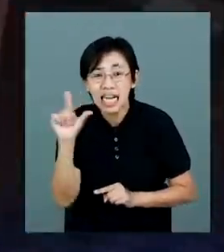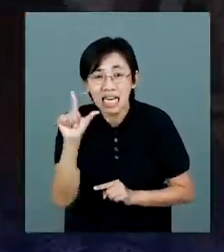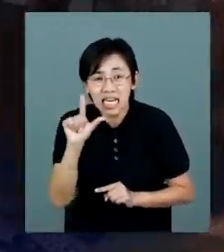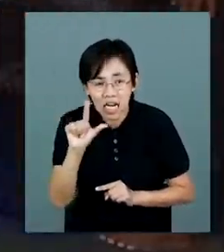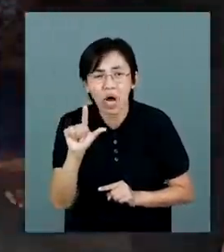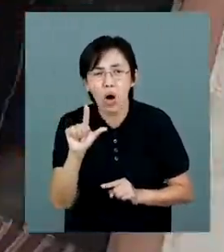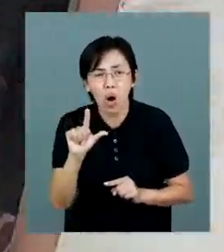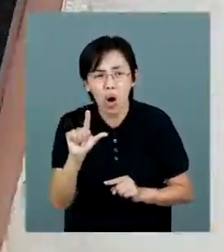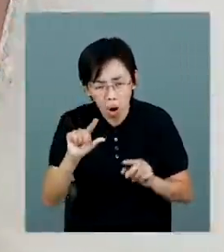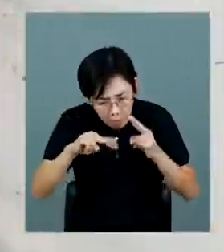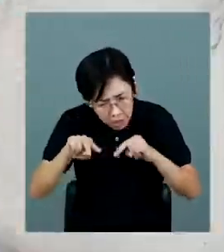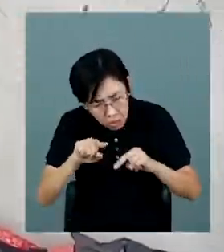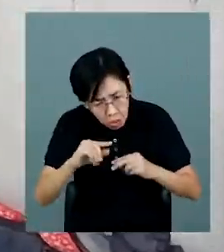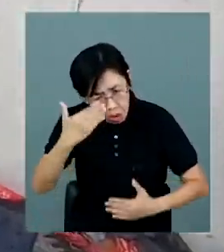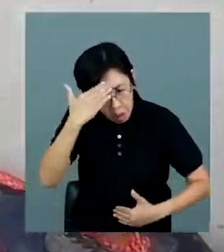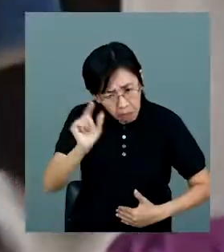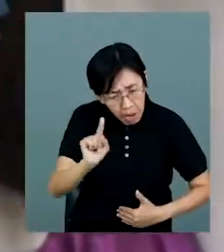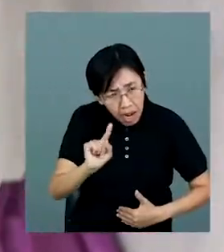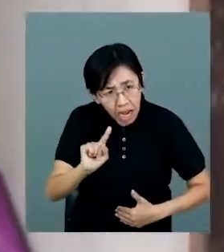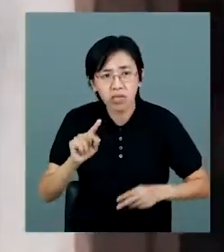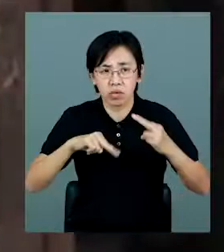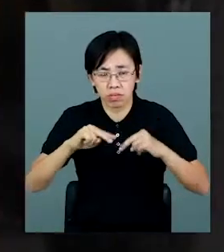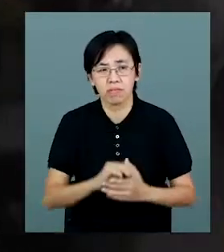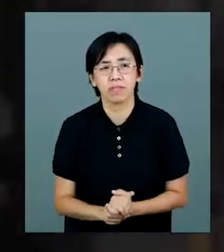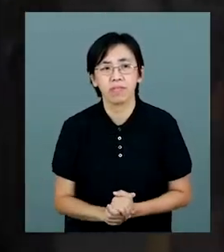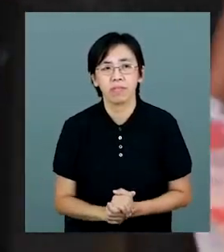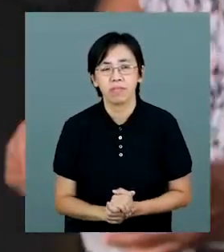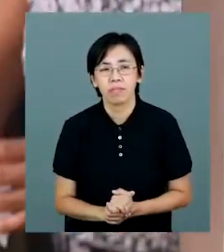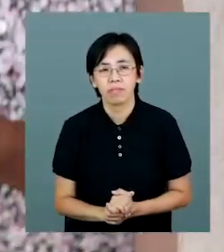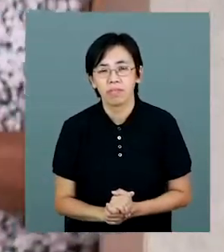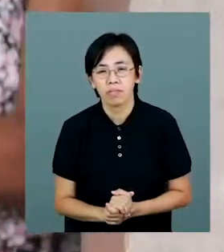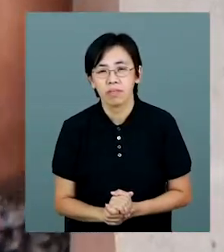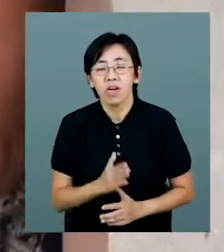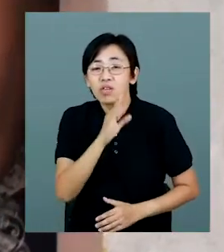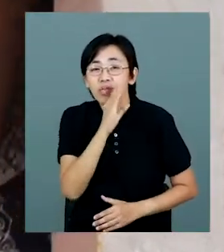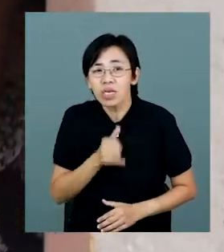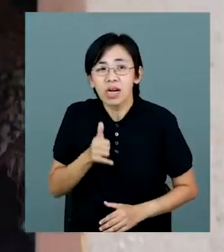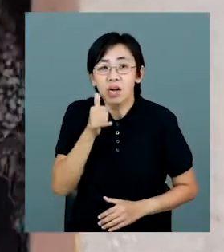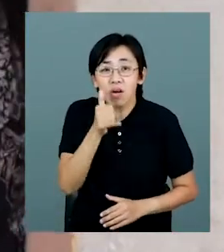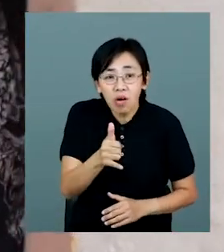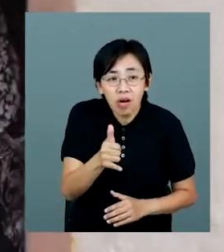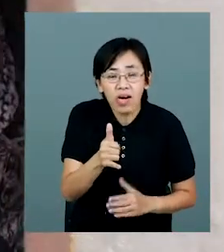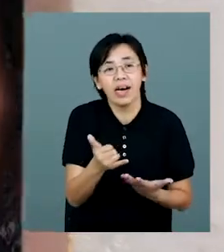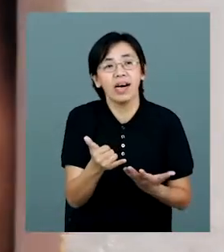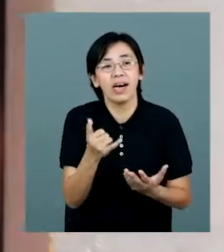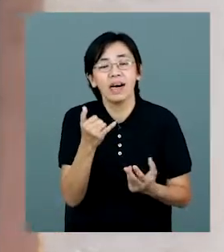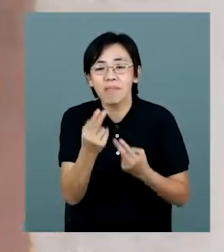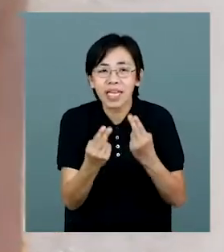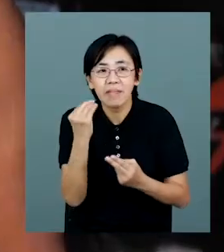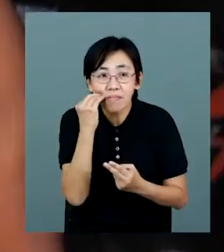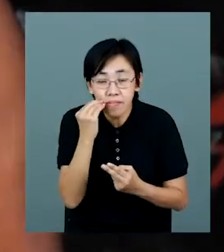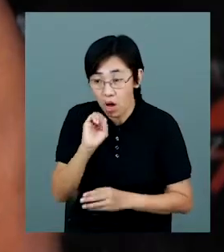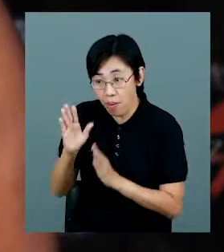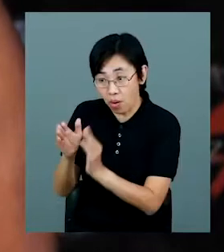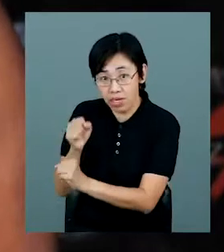มาตรวจเสมหะดูไหมว่าคนเป็นโรคอะไรหรือเปล่าอะไรอย่างเงี้ยครับผม ก็คือเวลาบิ๊กลงพื้นที ่ เห็นเอง